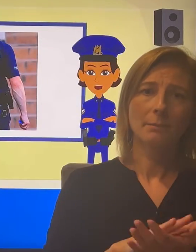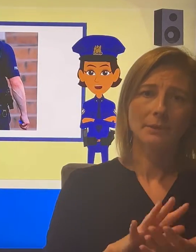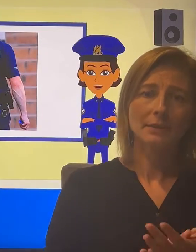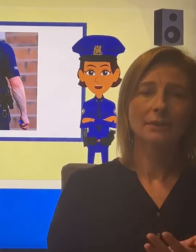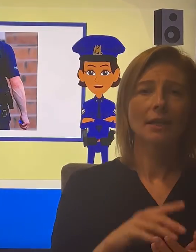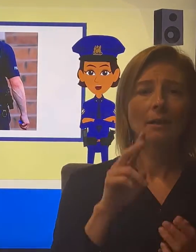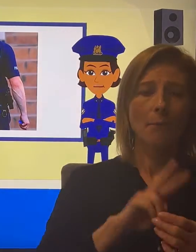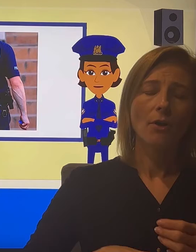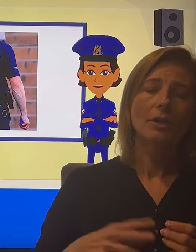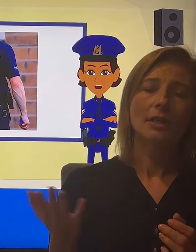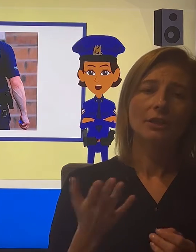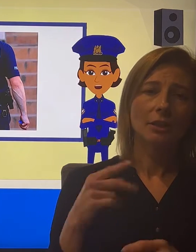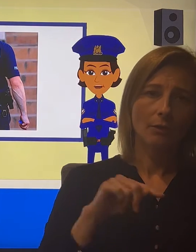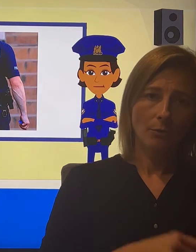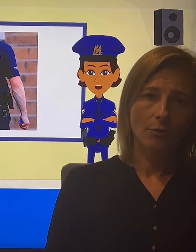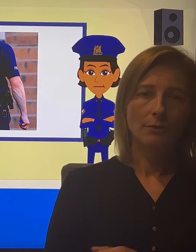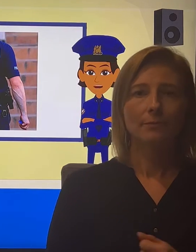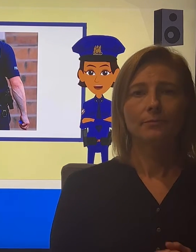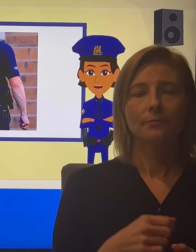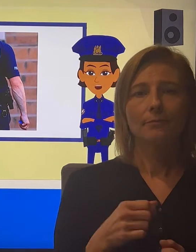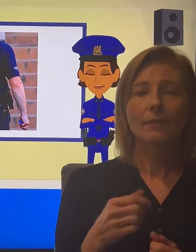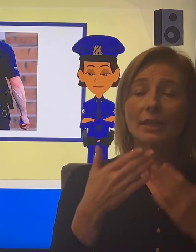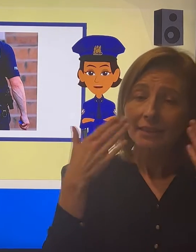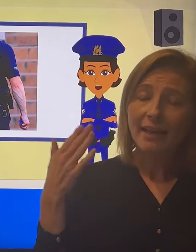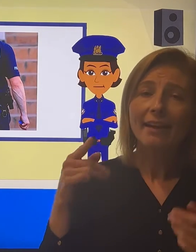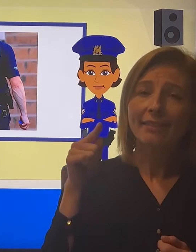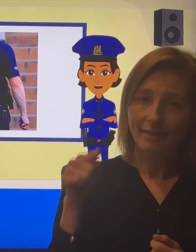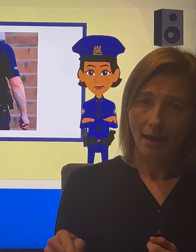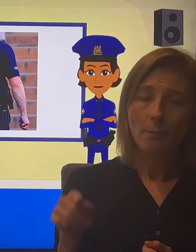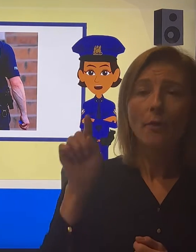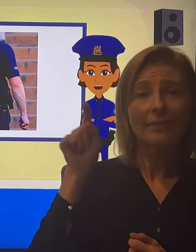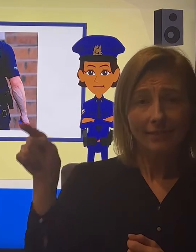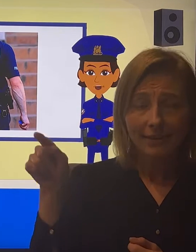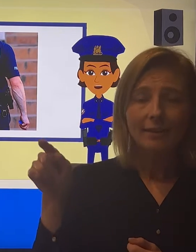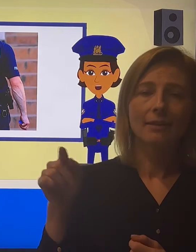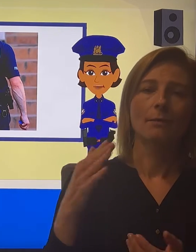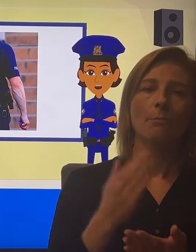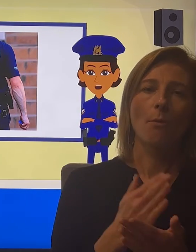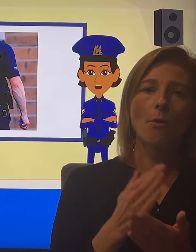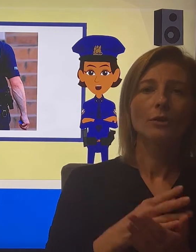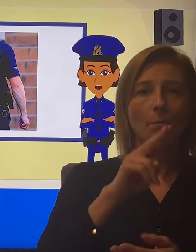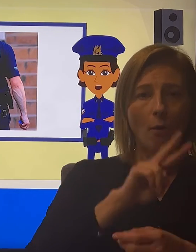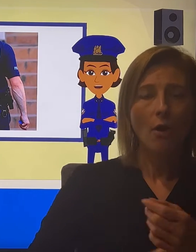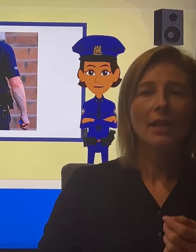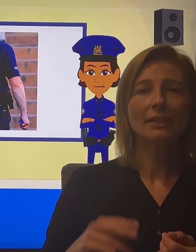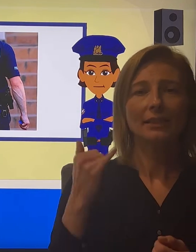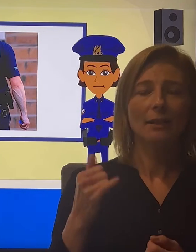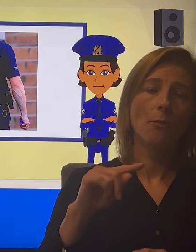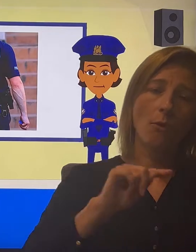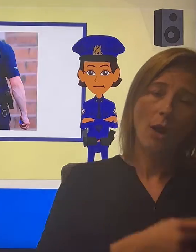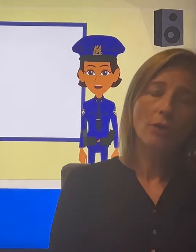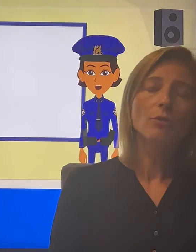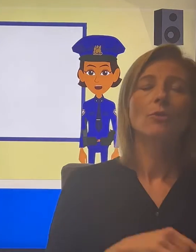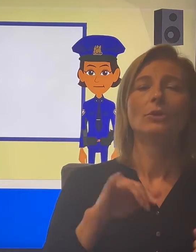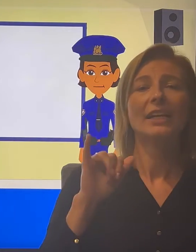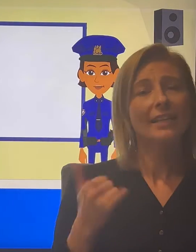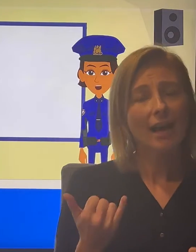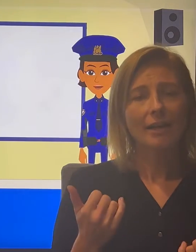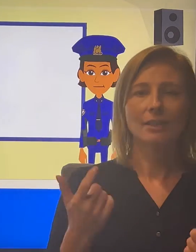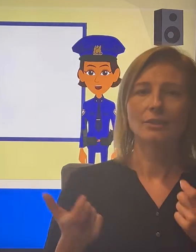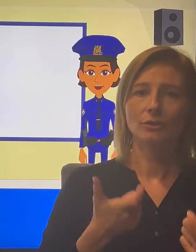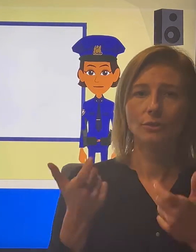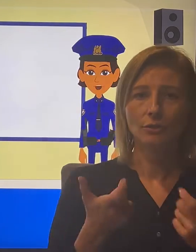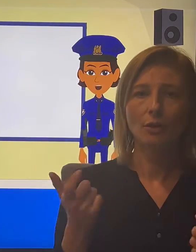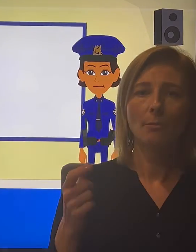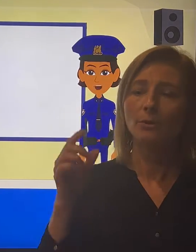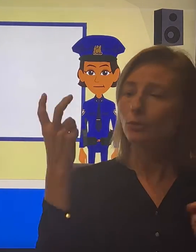Dzięki temu pomożesz policji w zatrzymaniu przestępcy i na przykład uchronisz siebie i innych przed jego kolejnymi działaniami. Materiał powstał